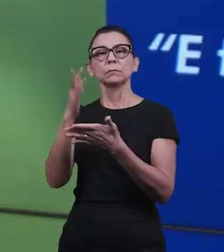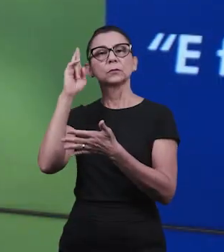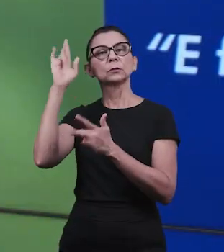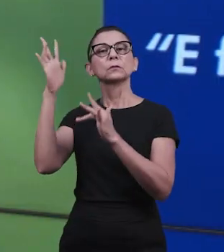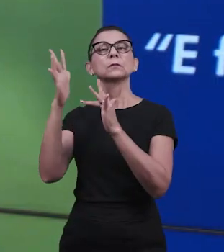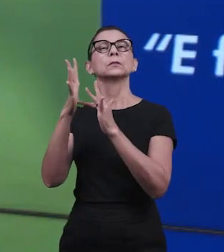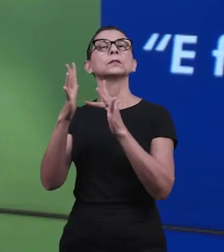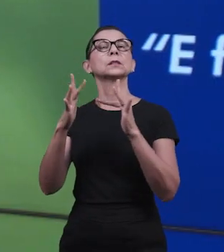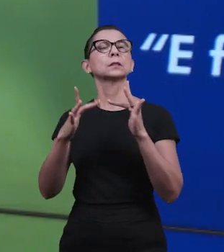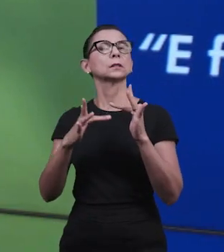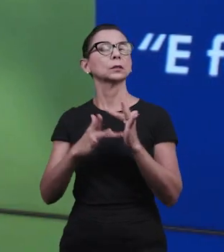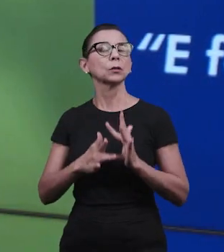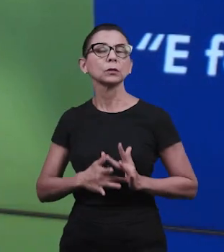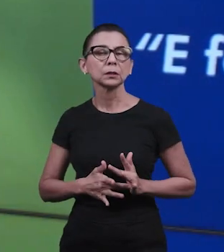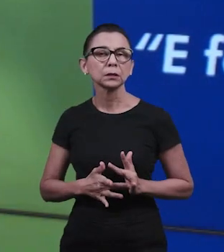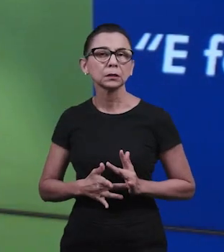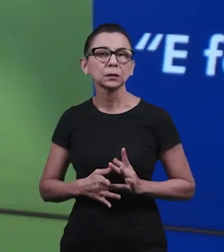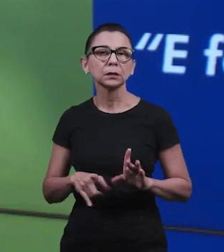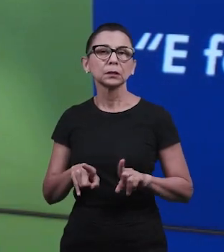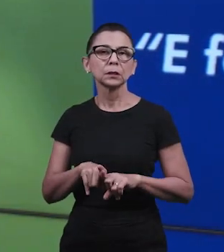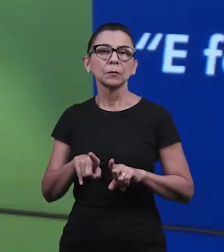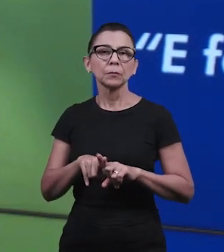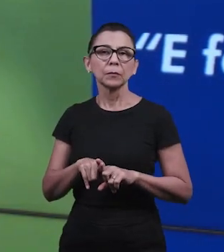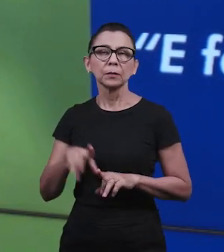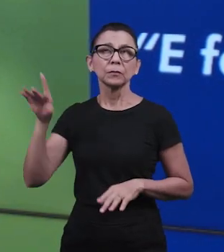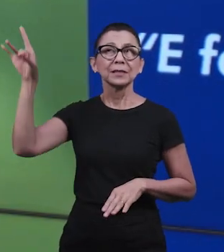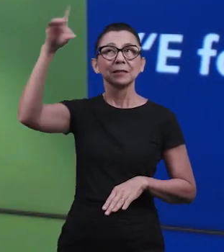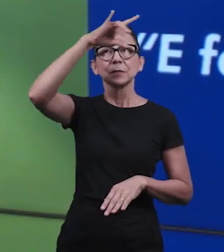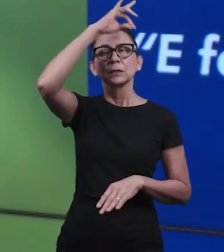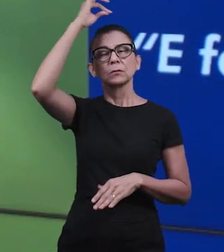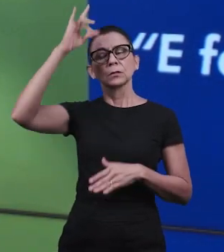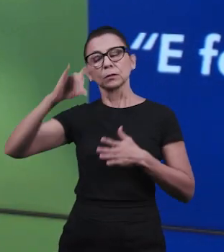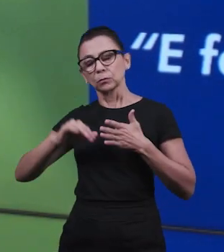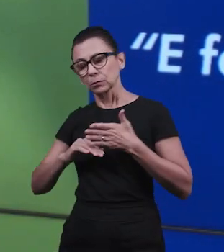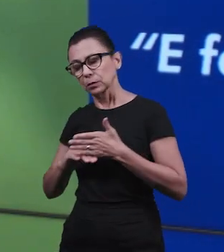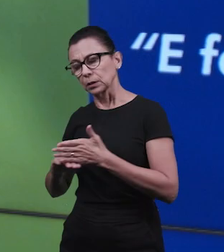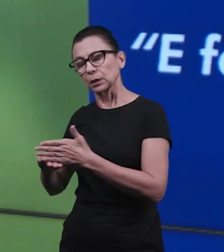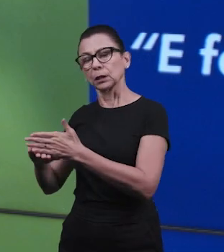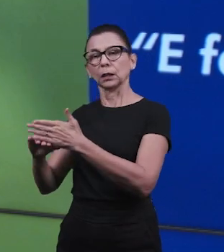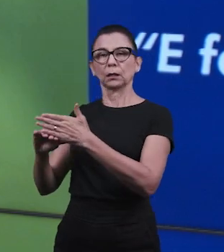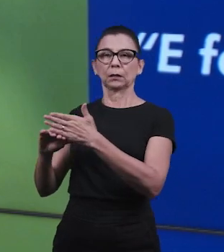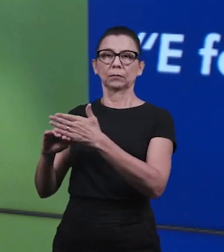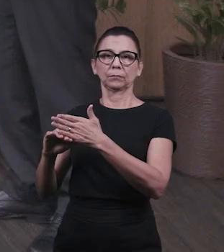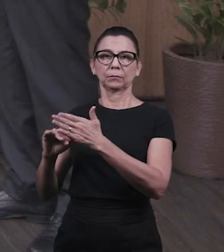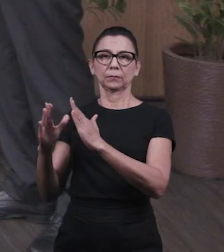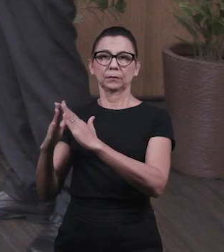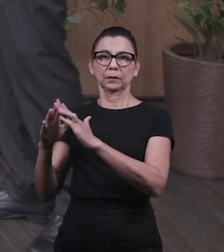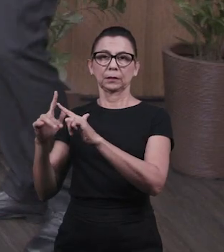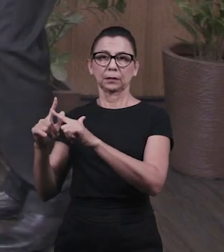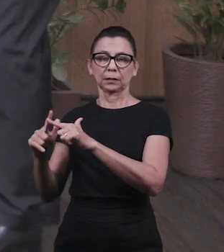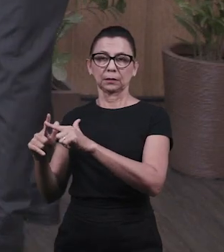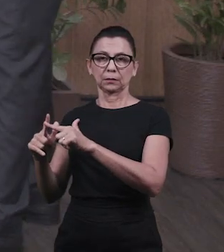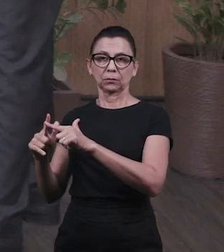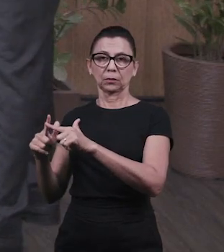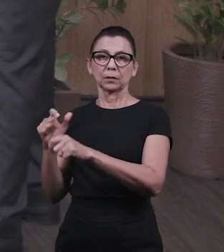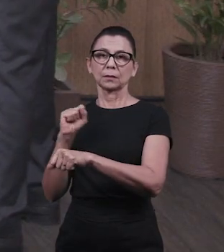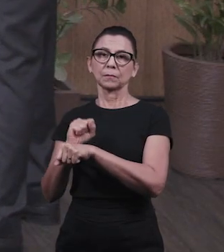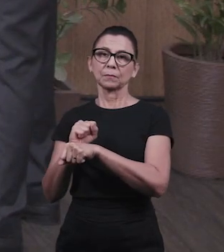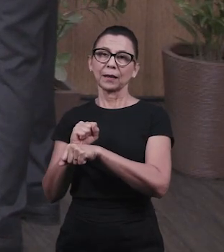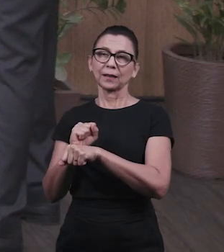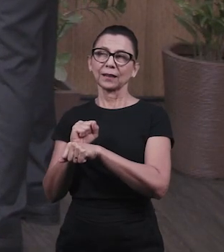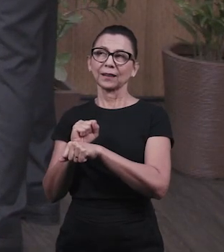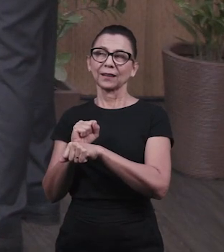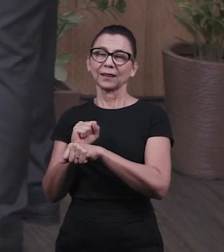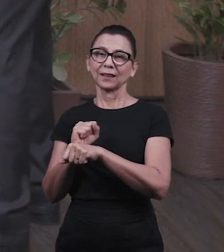она водима Духом Святым, и она ожидает своего восхищения, как мы можем прочитать в книге Откровения,